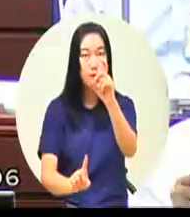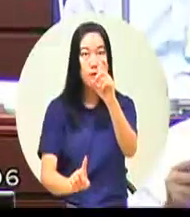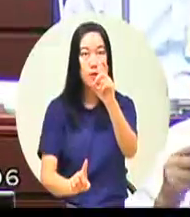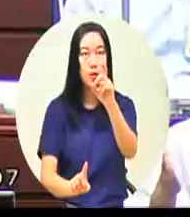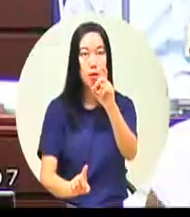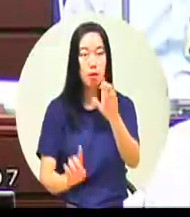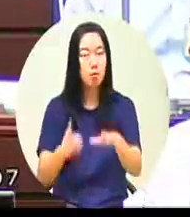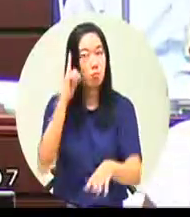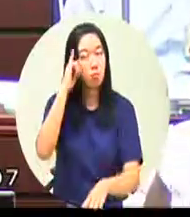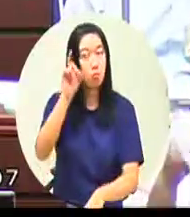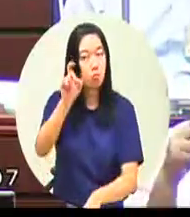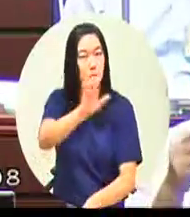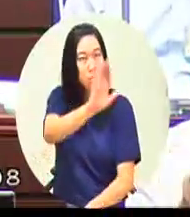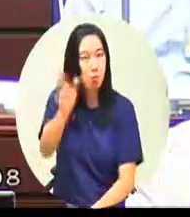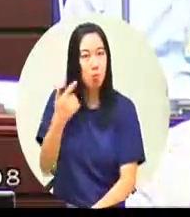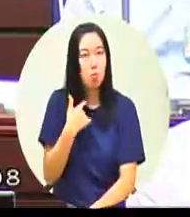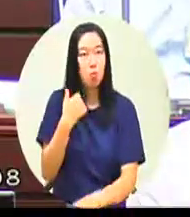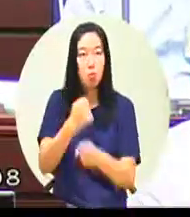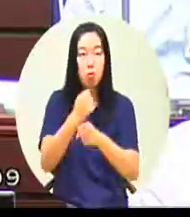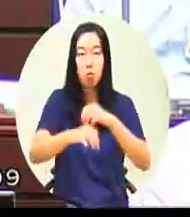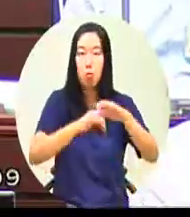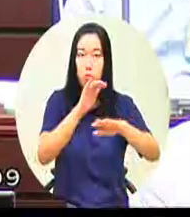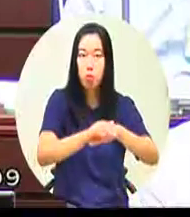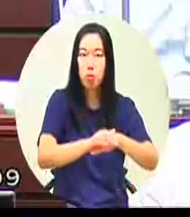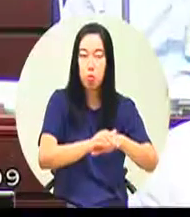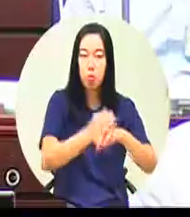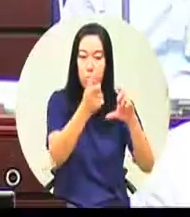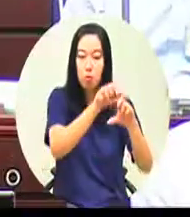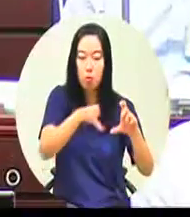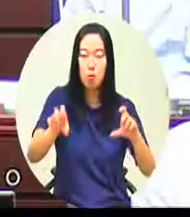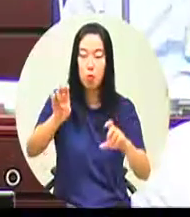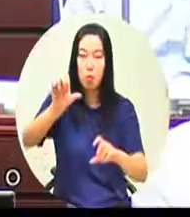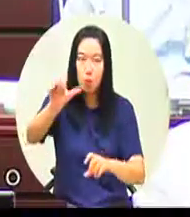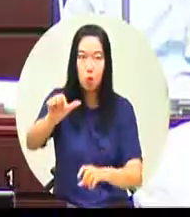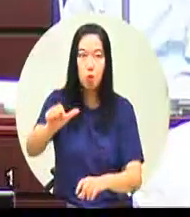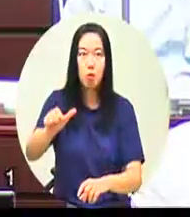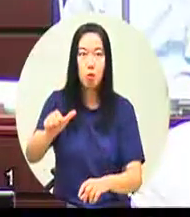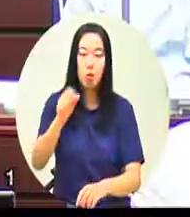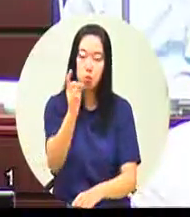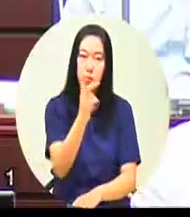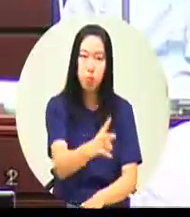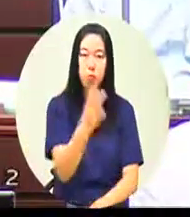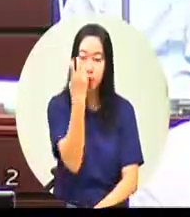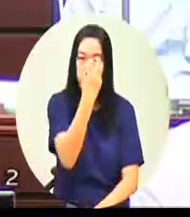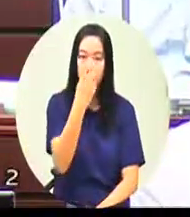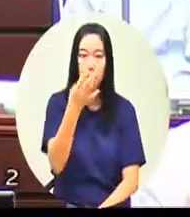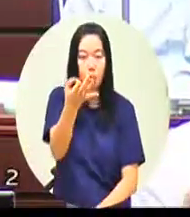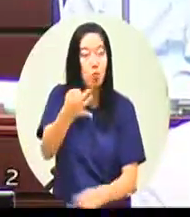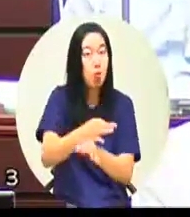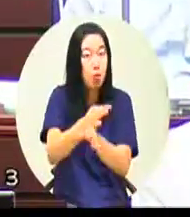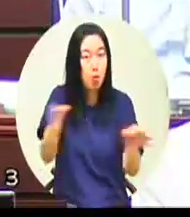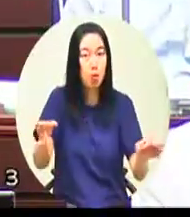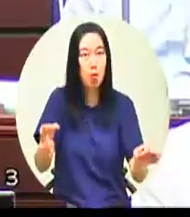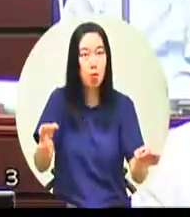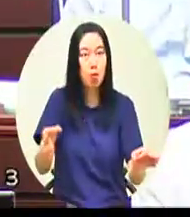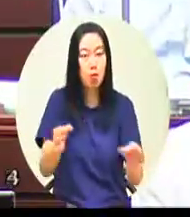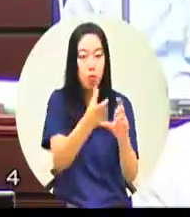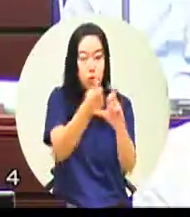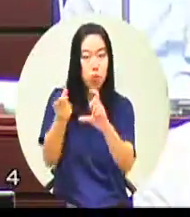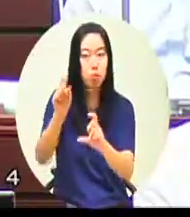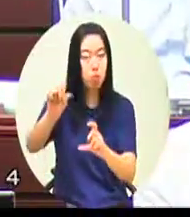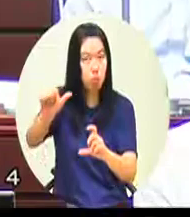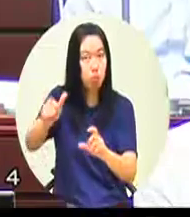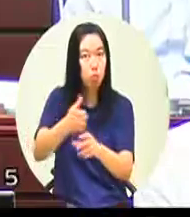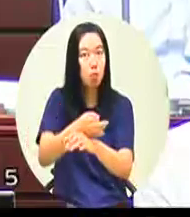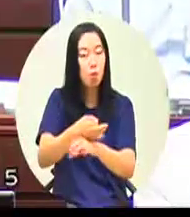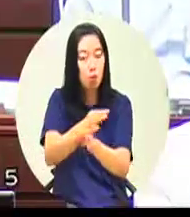十天以来，阮已经完成25区的一个复查，已经发放金额，发放伫15区去啊，就